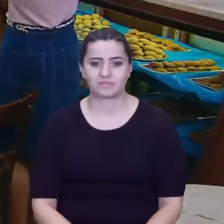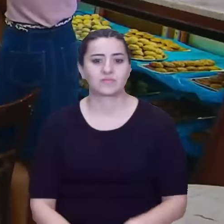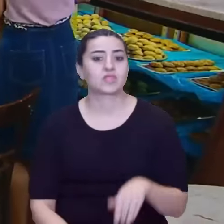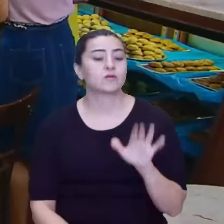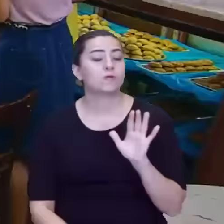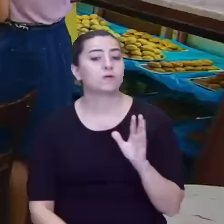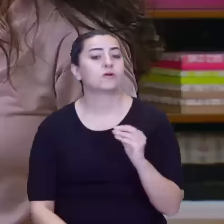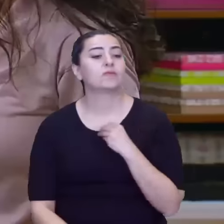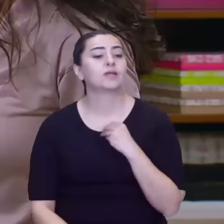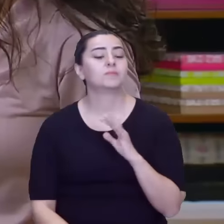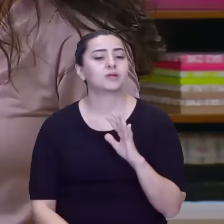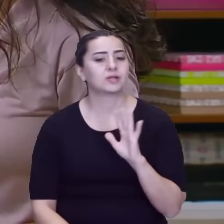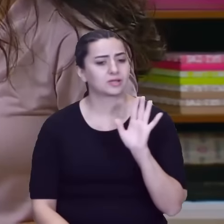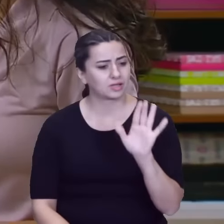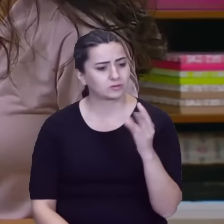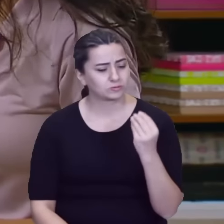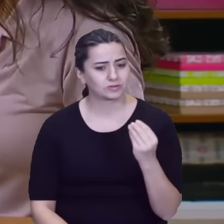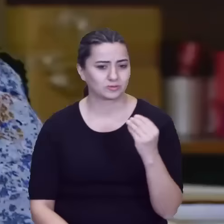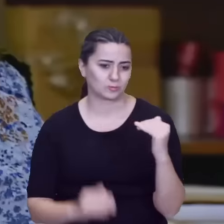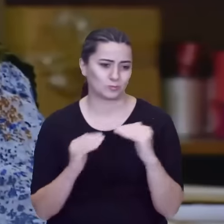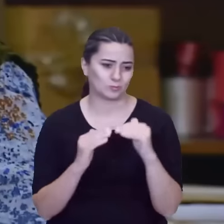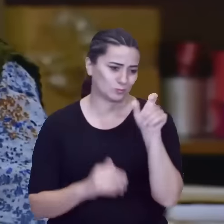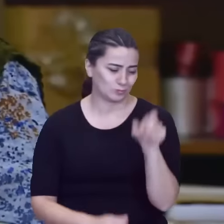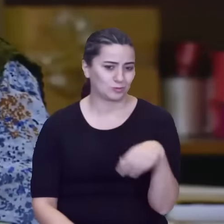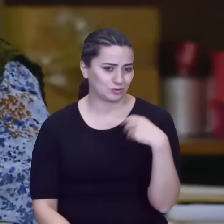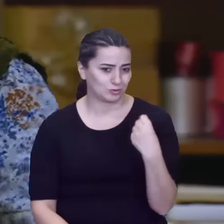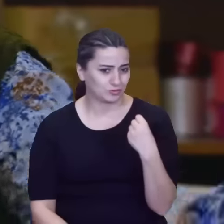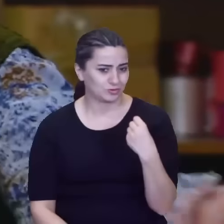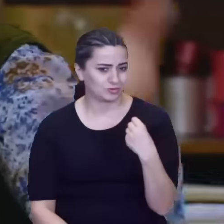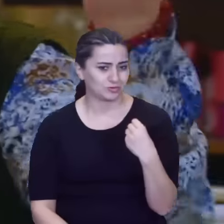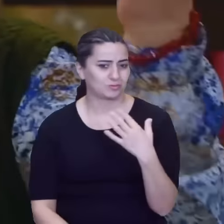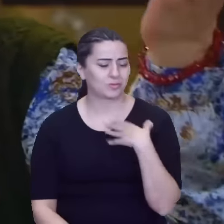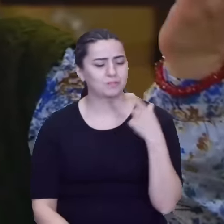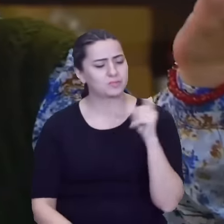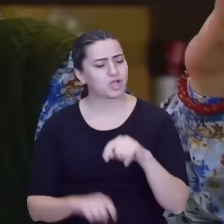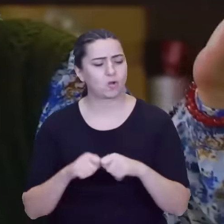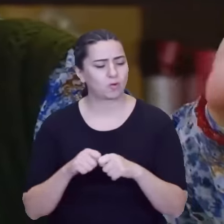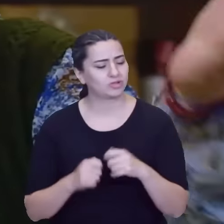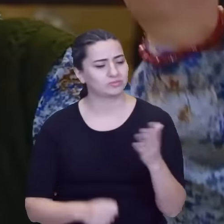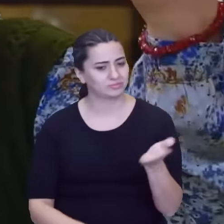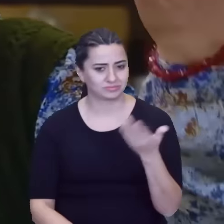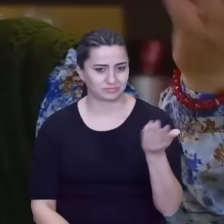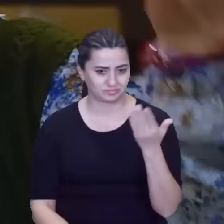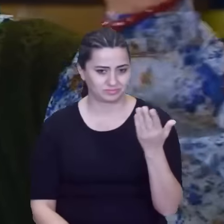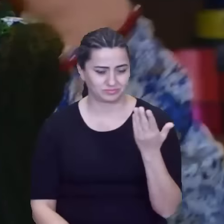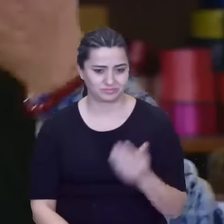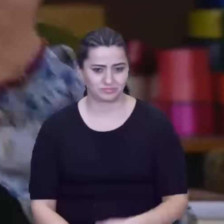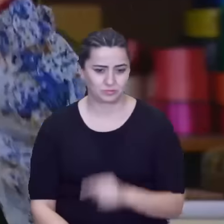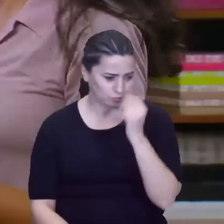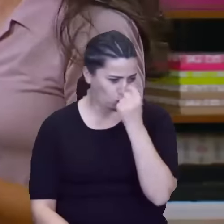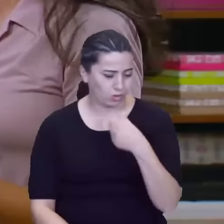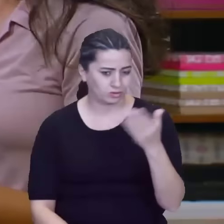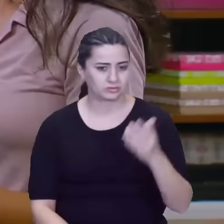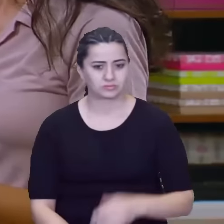Yok, verme. Kalsın. Çok yakıştı sana, bilir misin? Ben ürerim gene daha çok. He, nedir o?